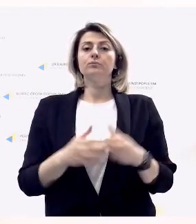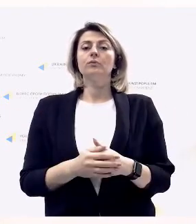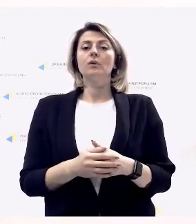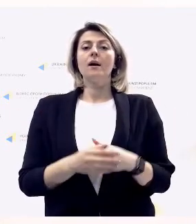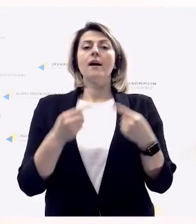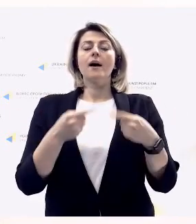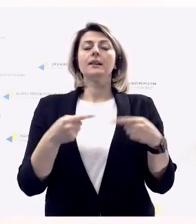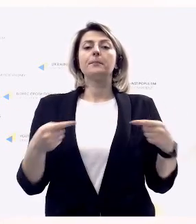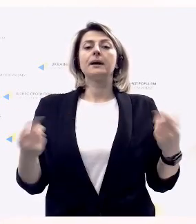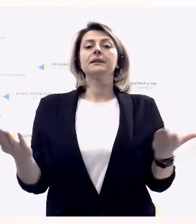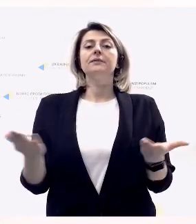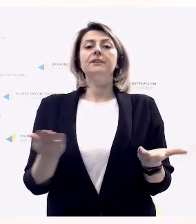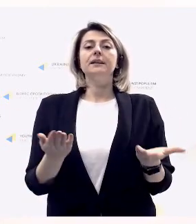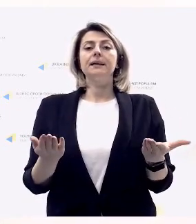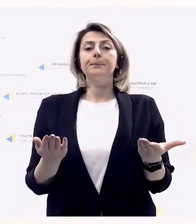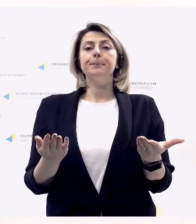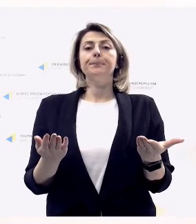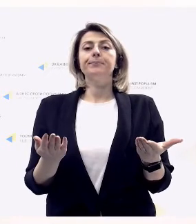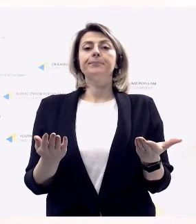елементів, які б